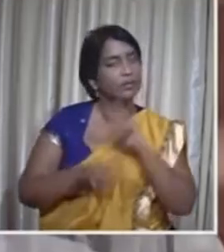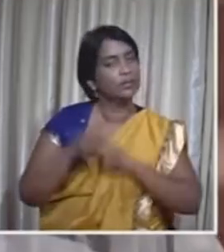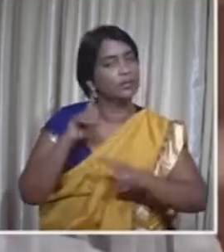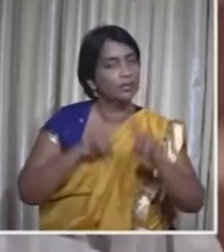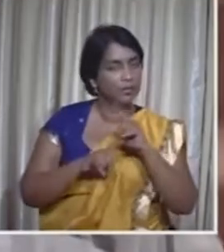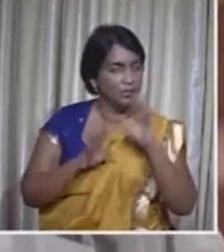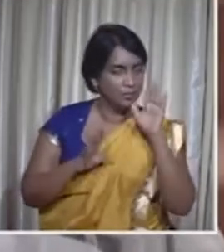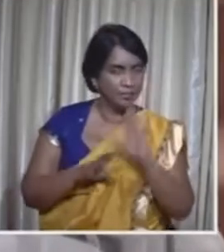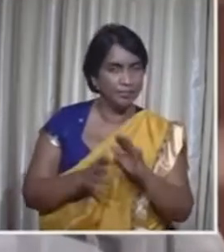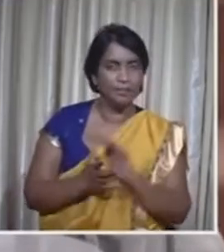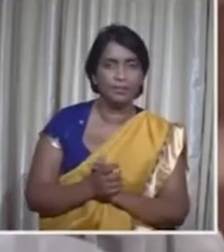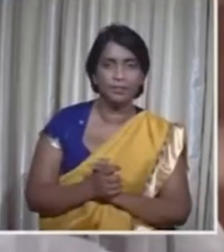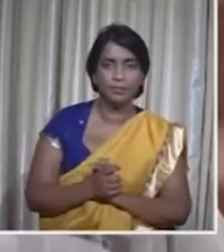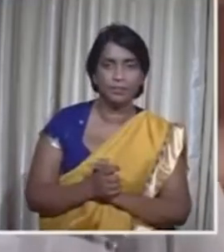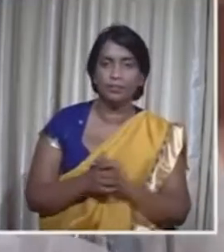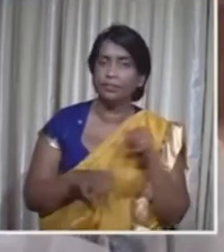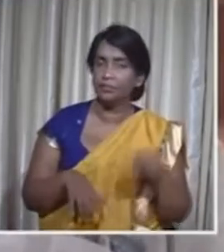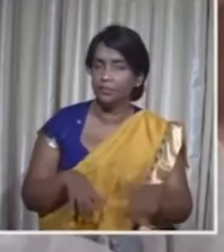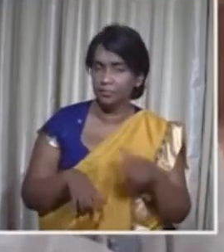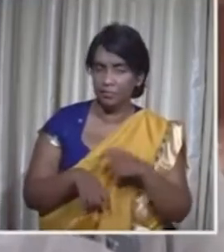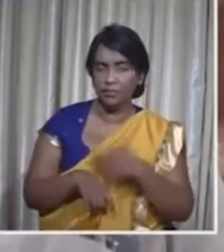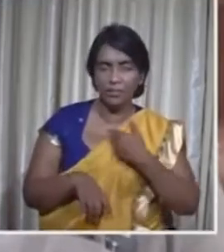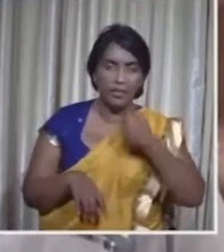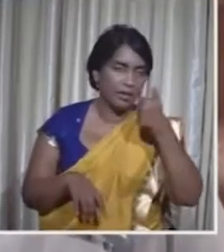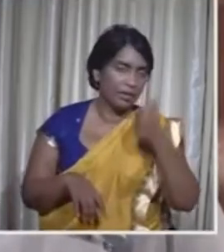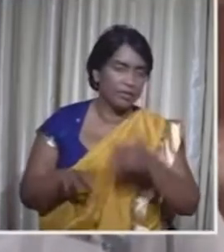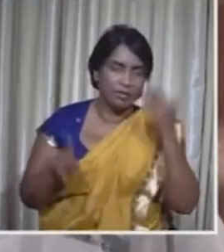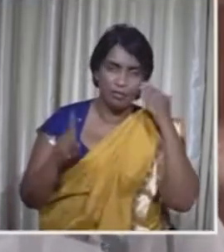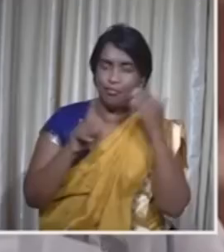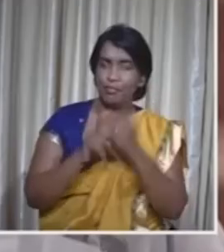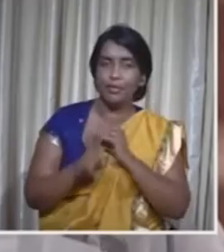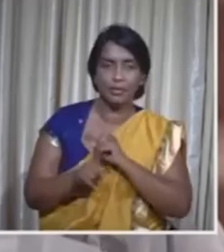விடயத்தையும் நான் பதிவு செய்ய விரும்புகிறேன். கடந்த